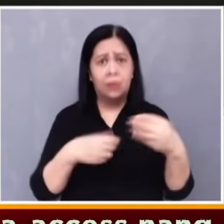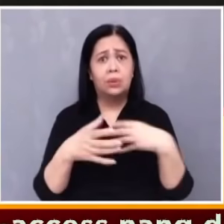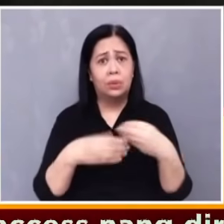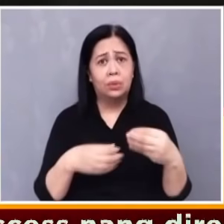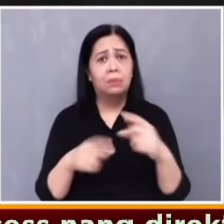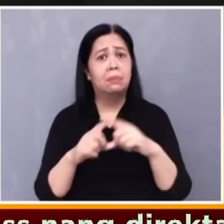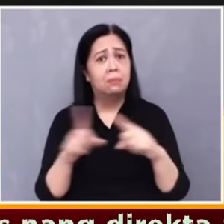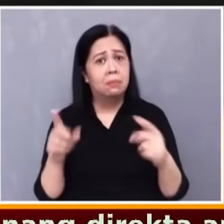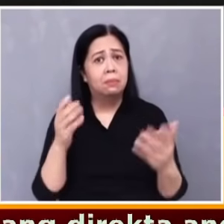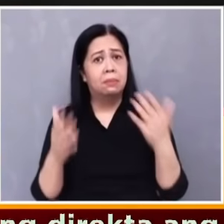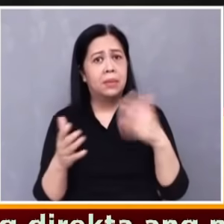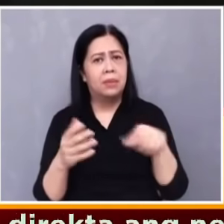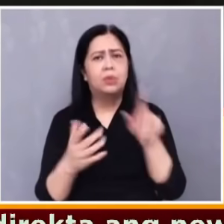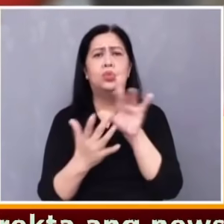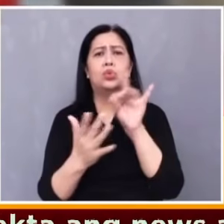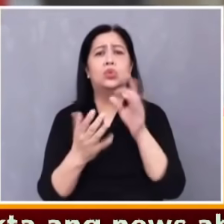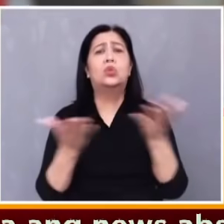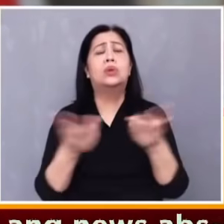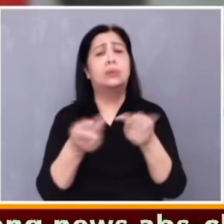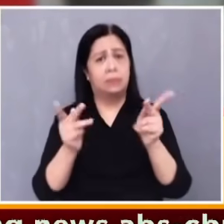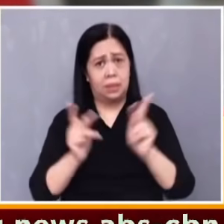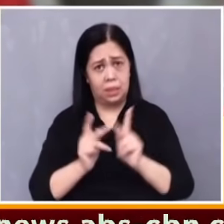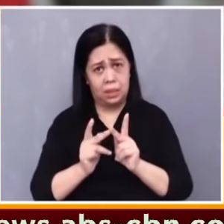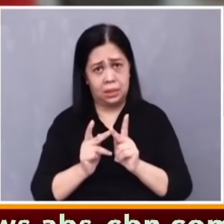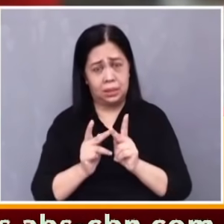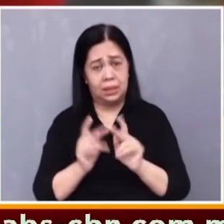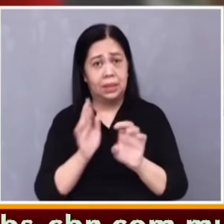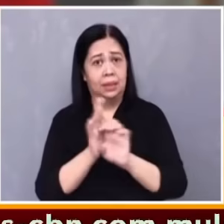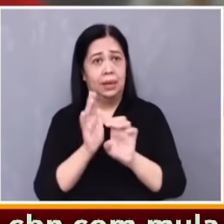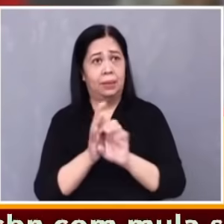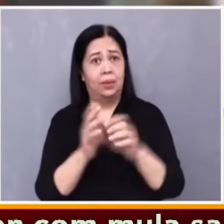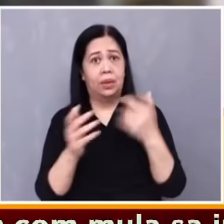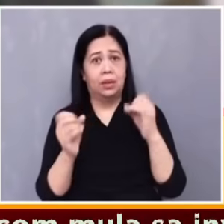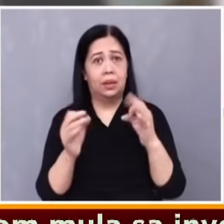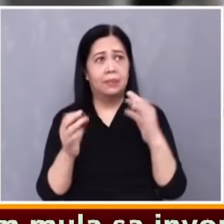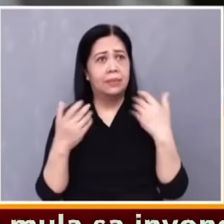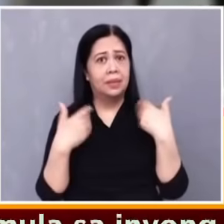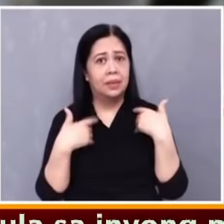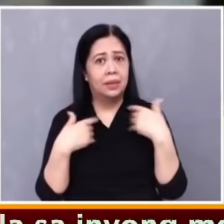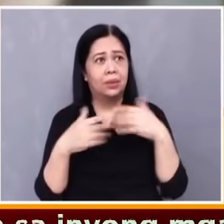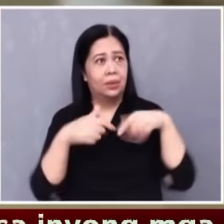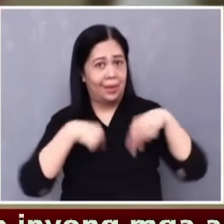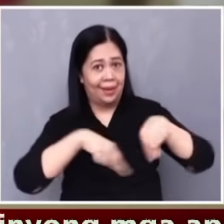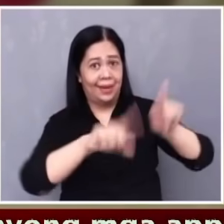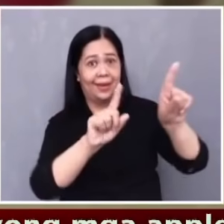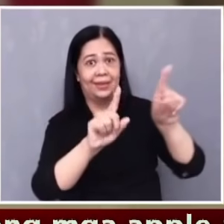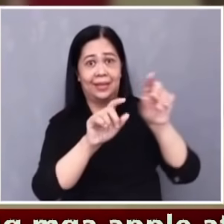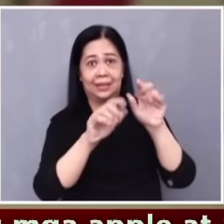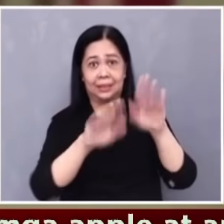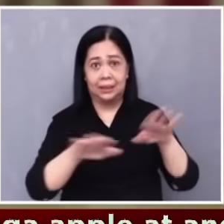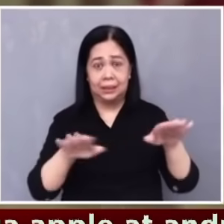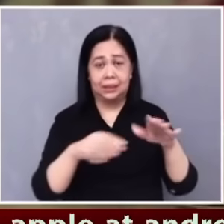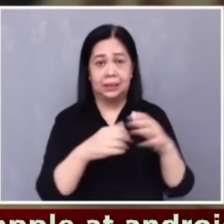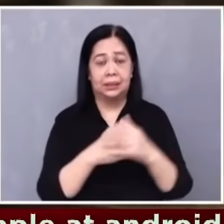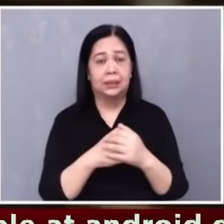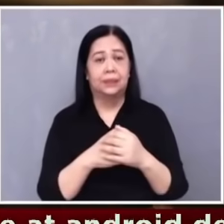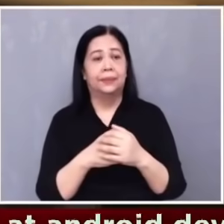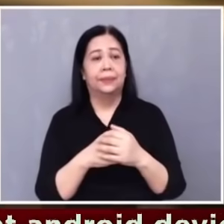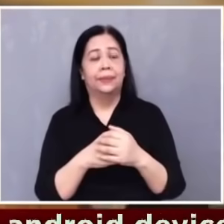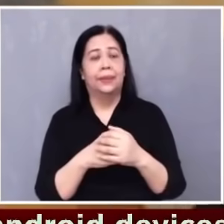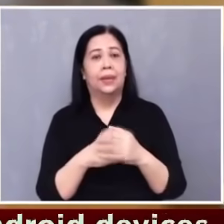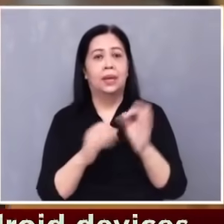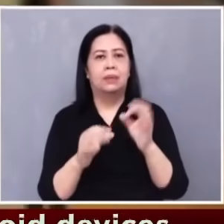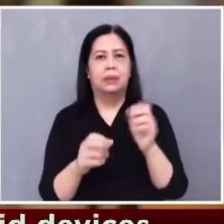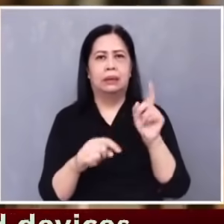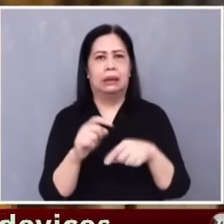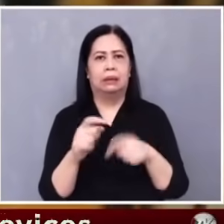siguro piliin mo kung saan. Kasi magkakaroon na tayo na papapasukin na natin ang mga bata. Para sa mga di mapigilang